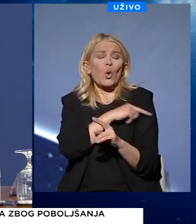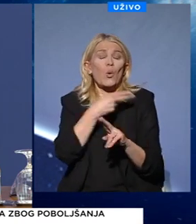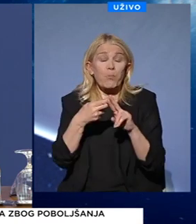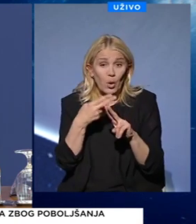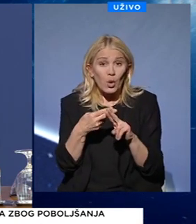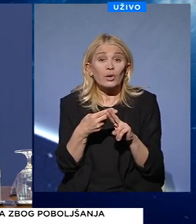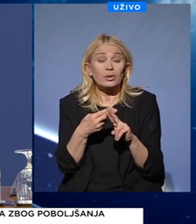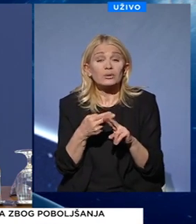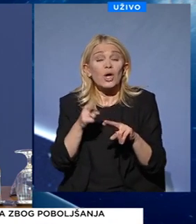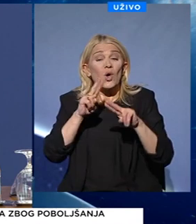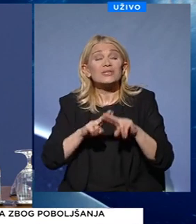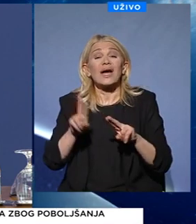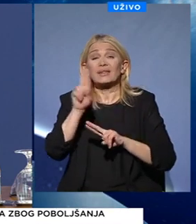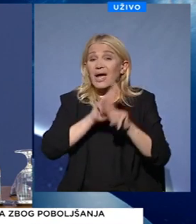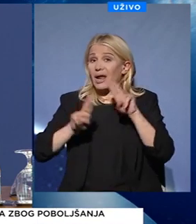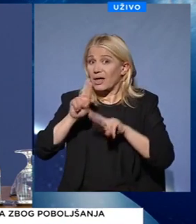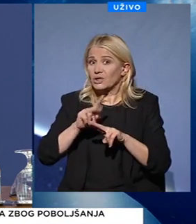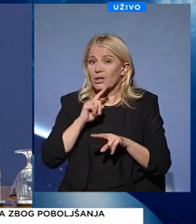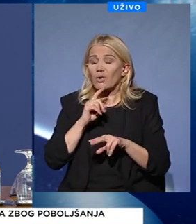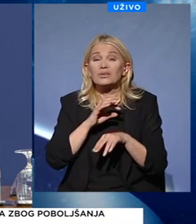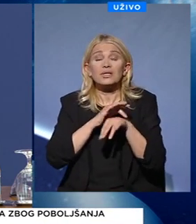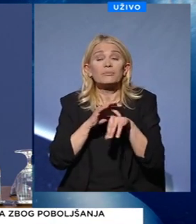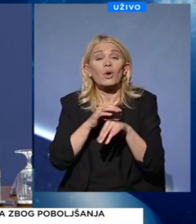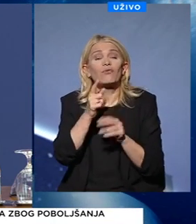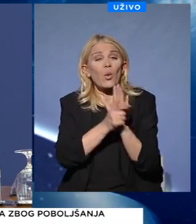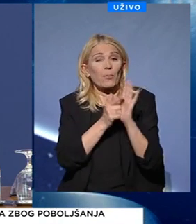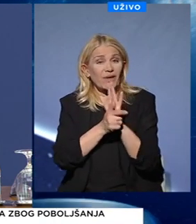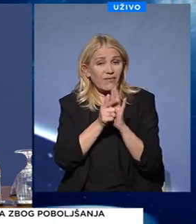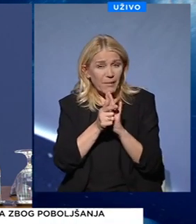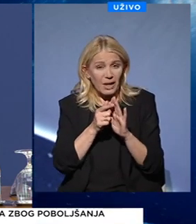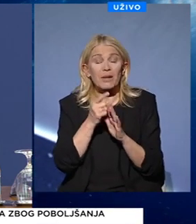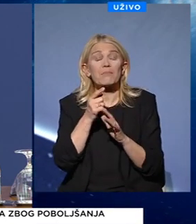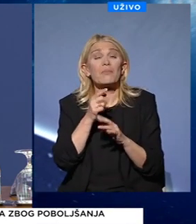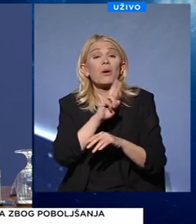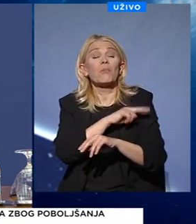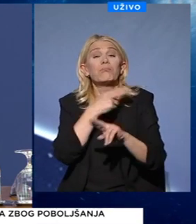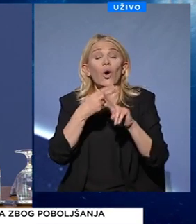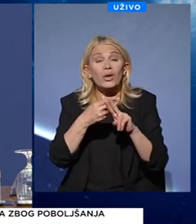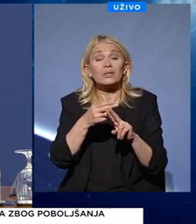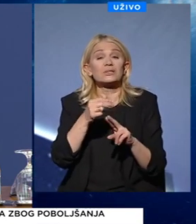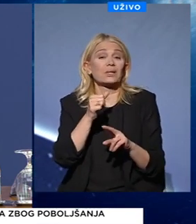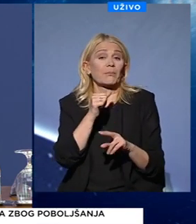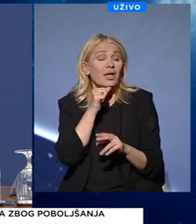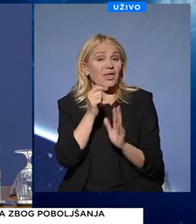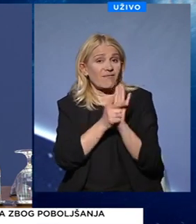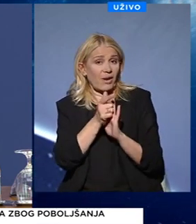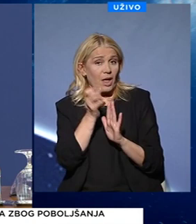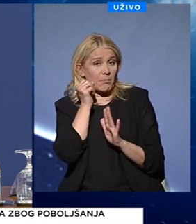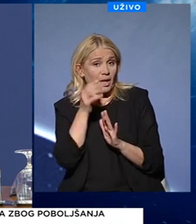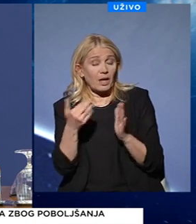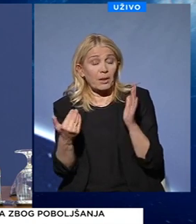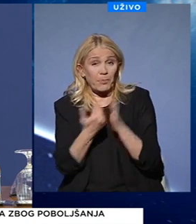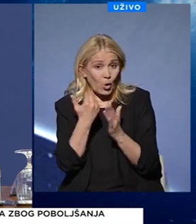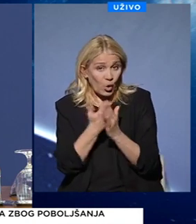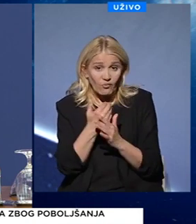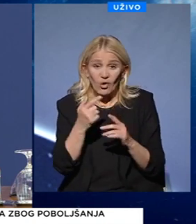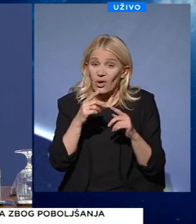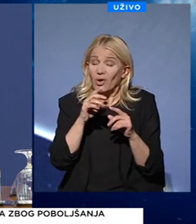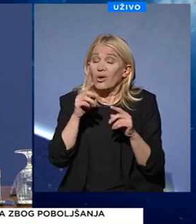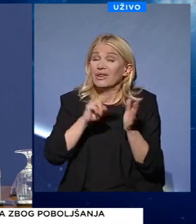bolnici, ostatak lečenja koji se sprovodi u privremenim bolnicama i praktično vreme kada će se ponoviti testiranje